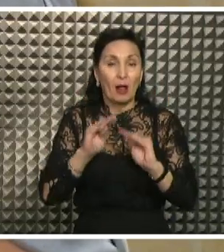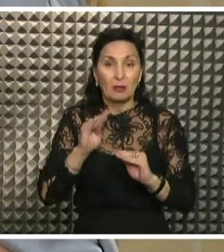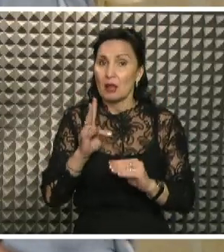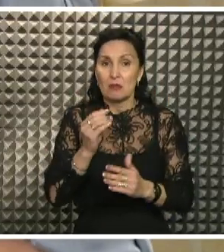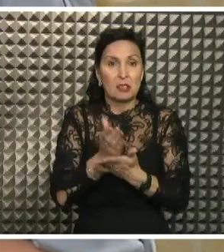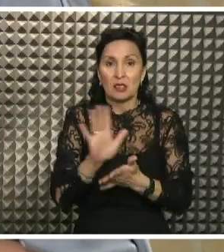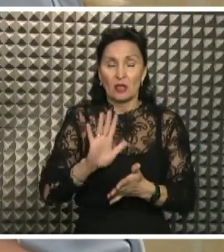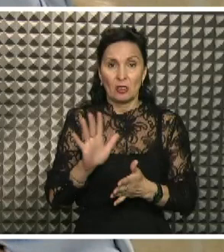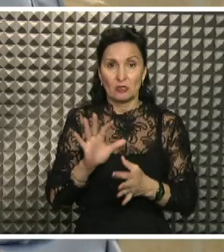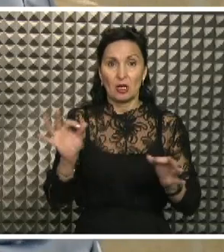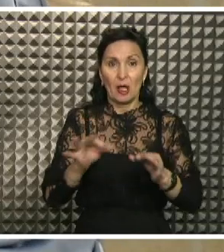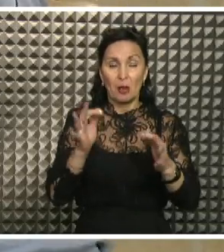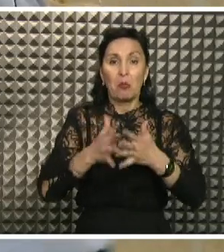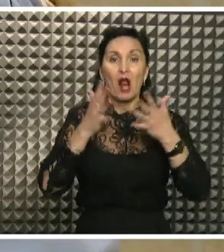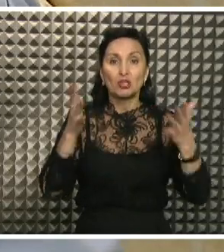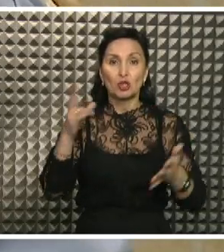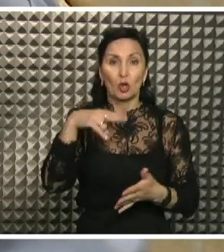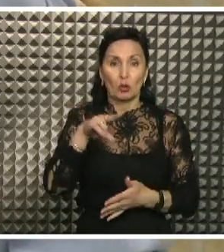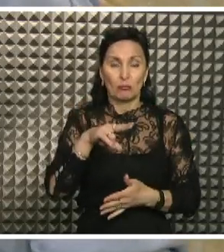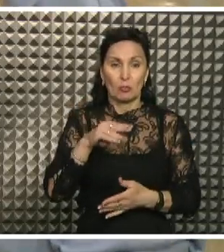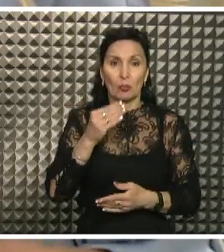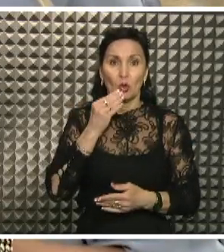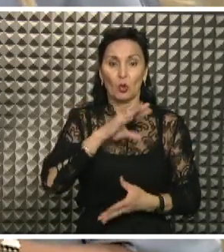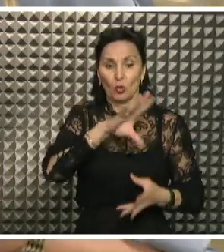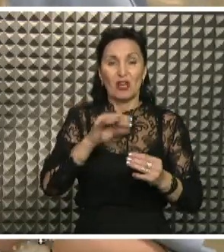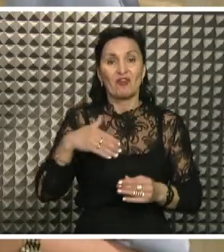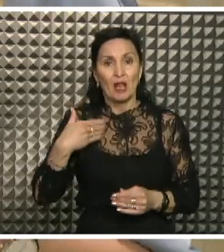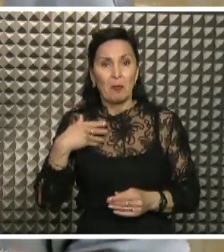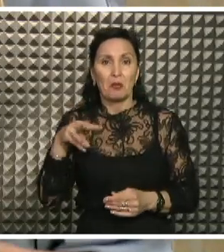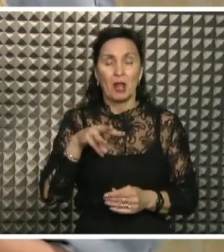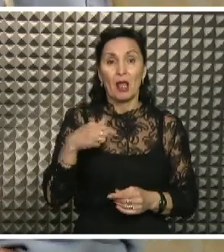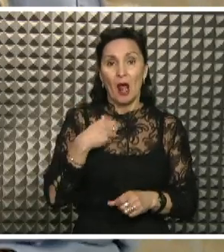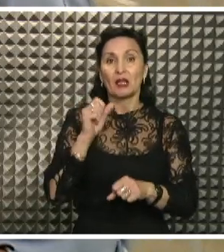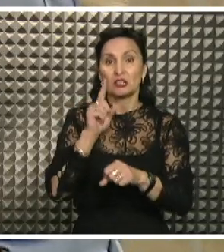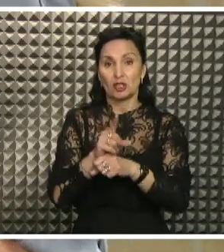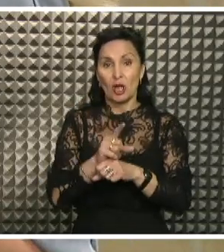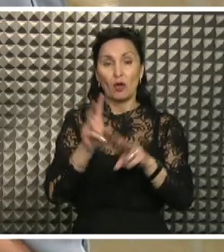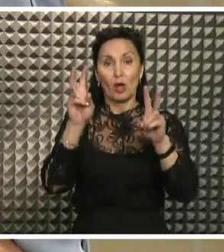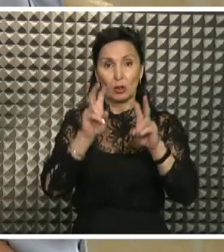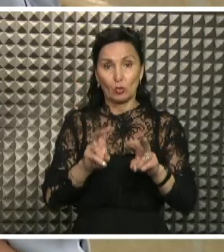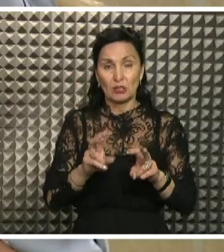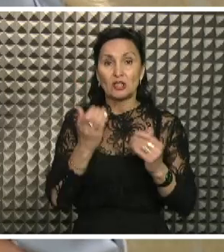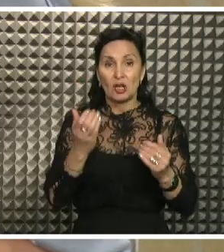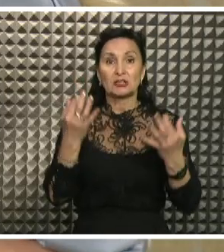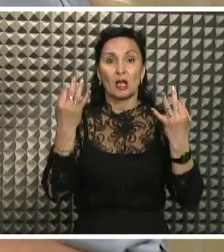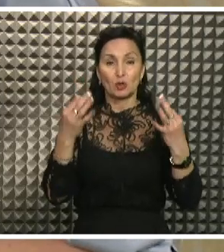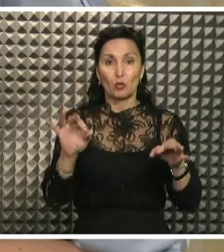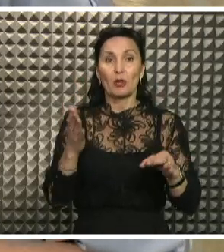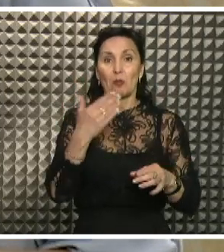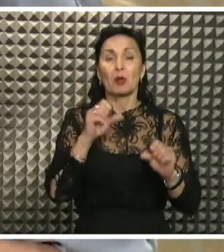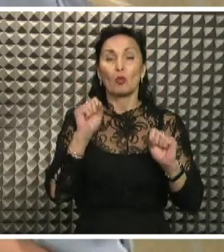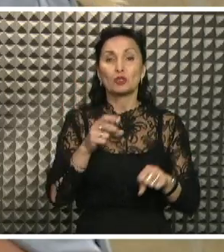содержат никогда больших доз по витаминам и минералам. Поэтому я назначаю диагностику, она сейчас доступна. Мы